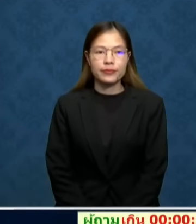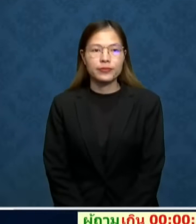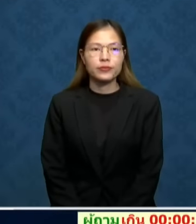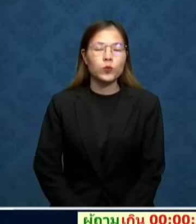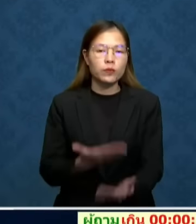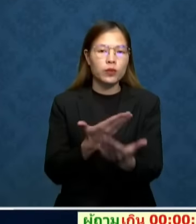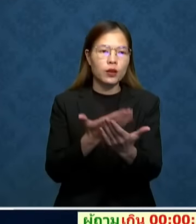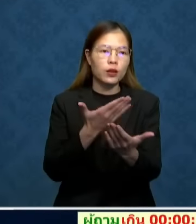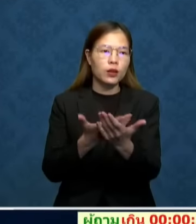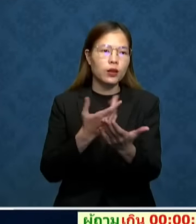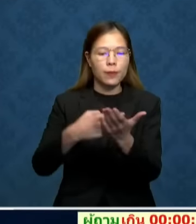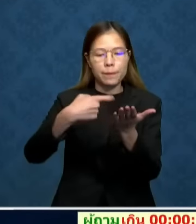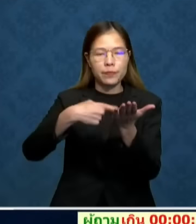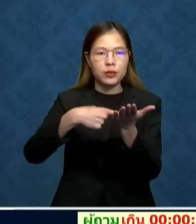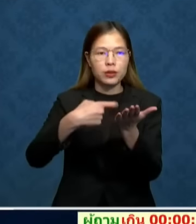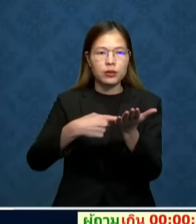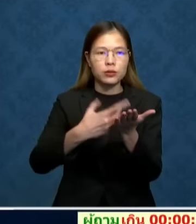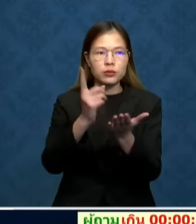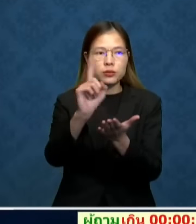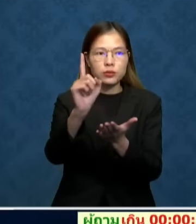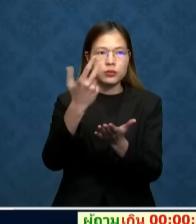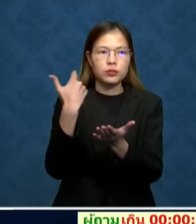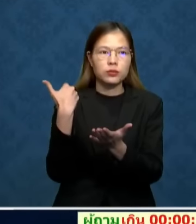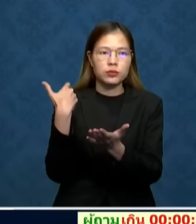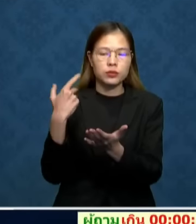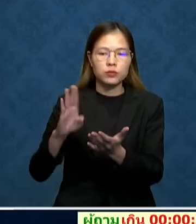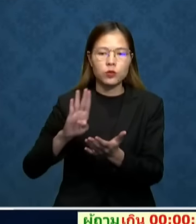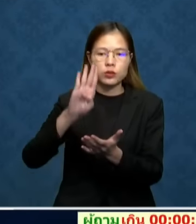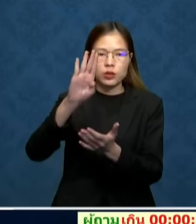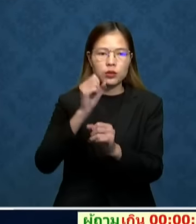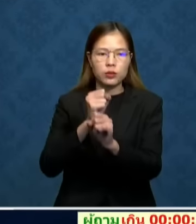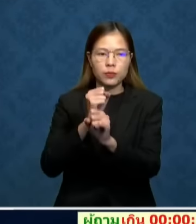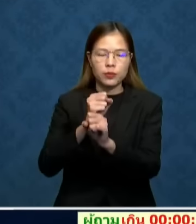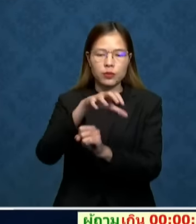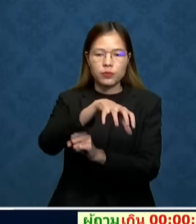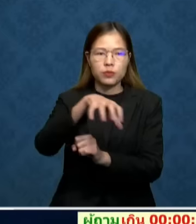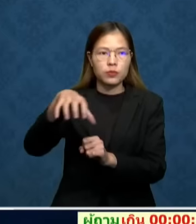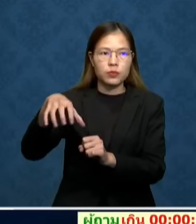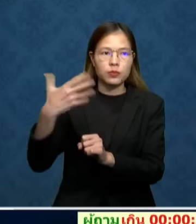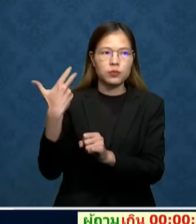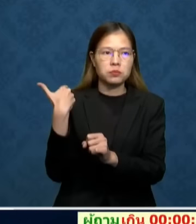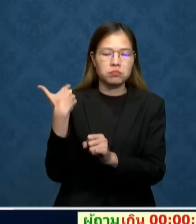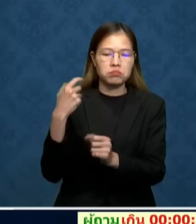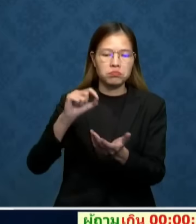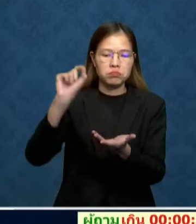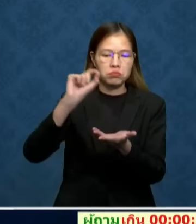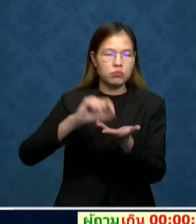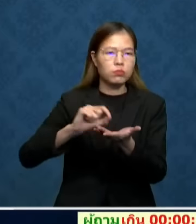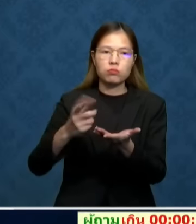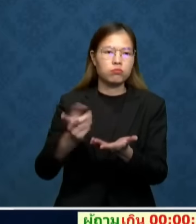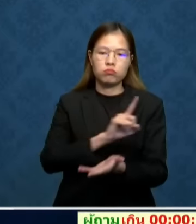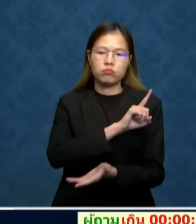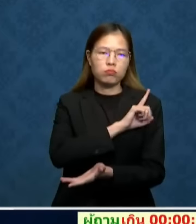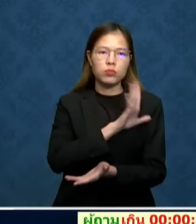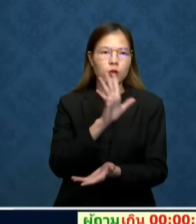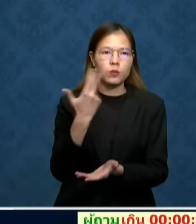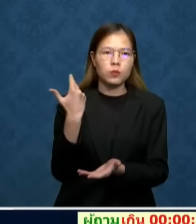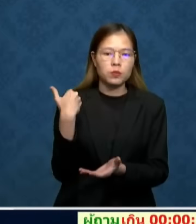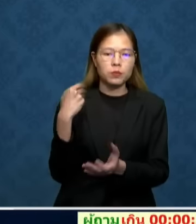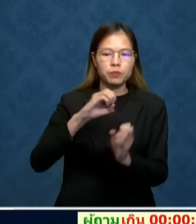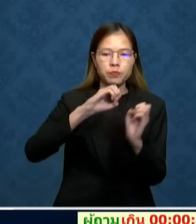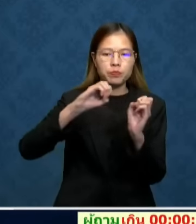คะก่อนหน้านี้หลายโรงงานนะคะจดทะเบียนขออนุญาตแล้วก็ไม่รับผิดชอบไปประมูลมาเสร็จไปทิ้งที่ไหนก็ได้